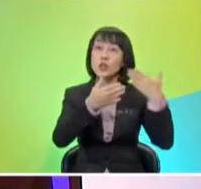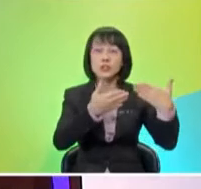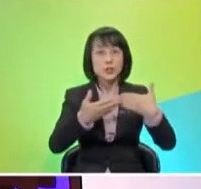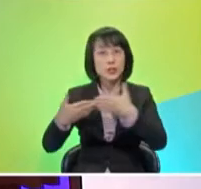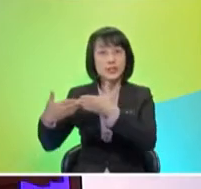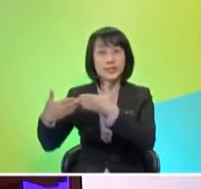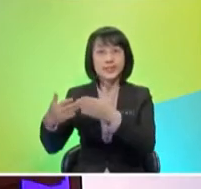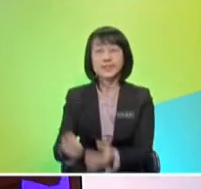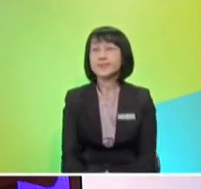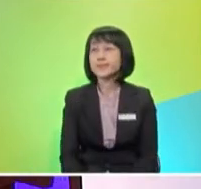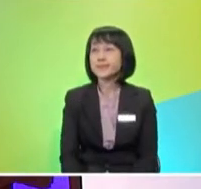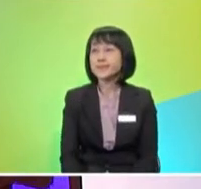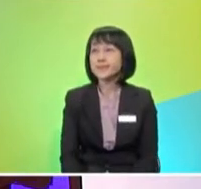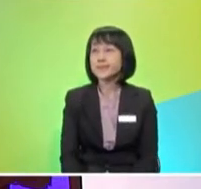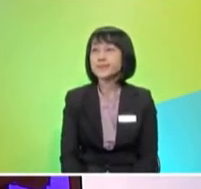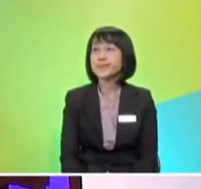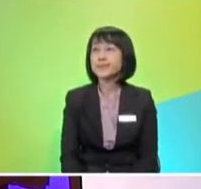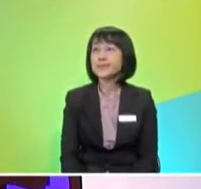murid-murid baik